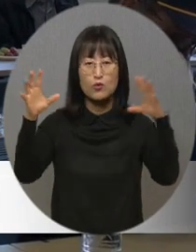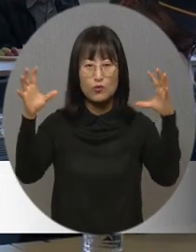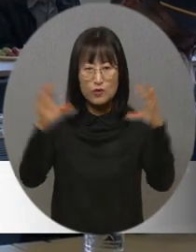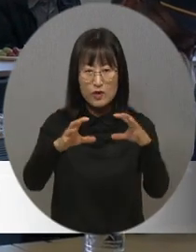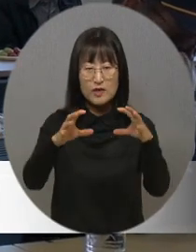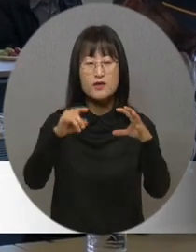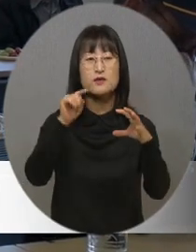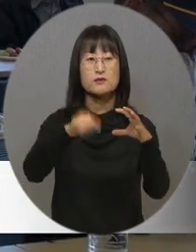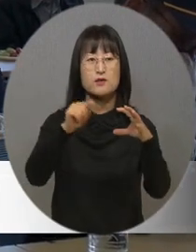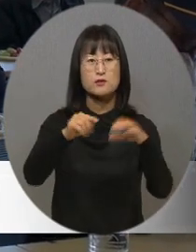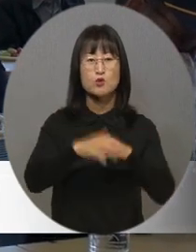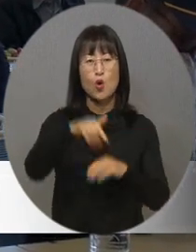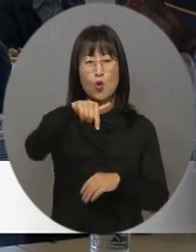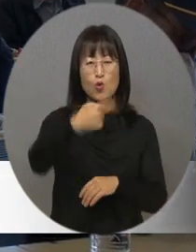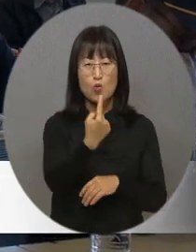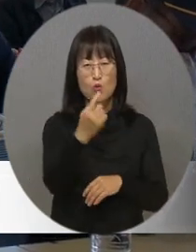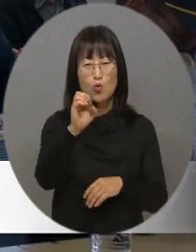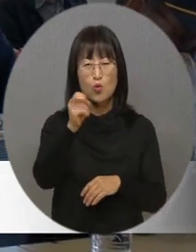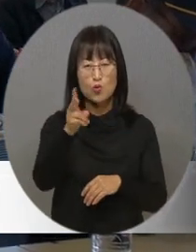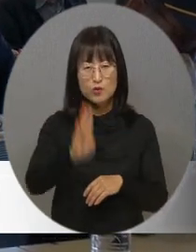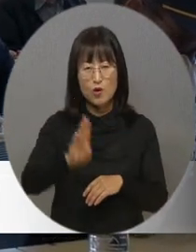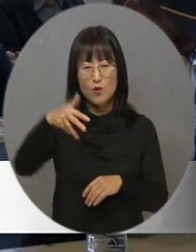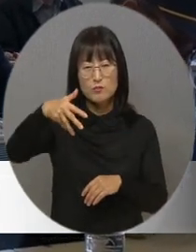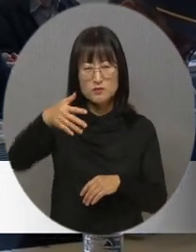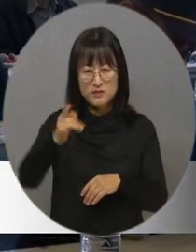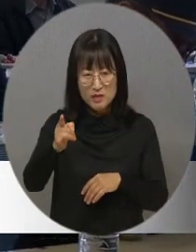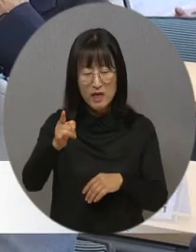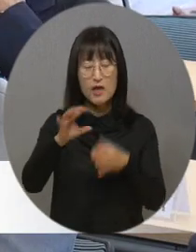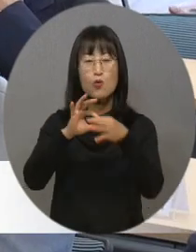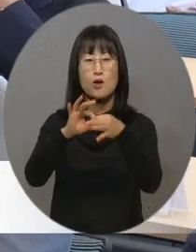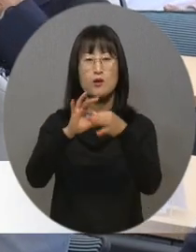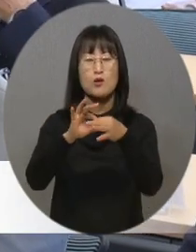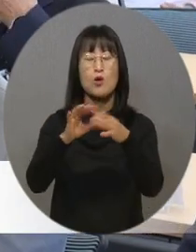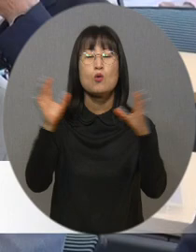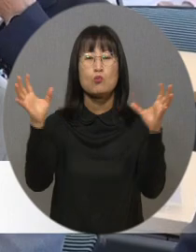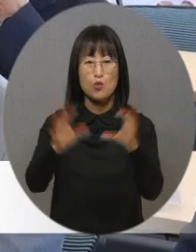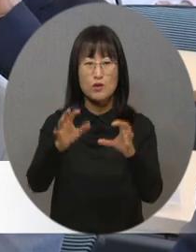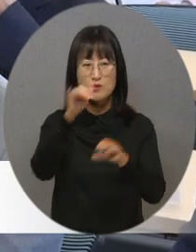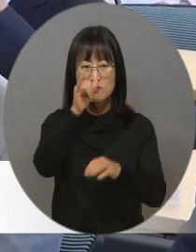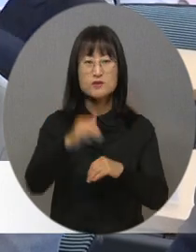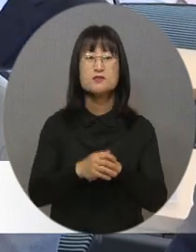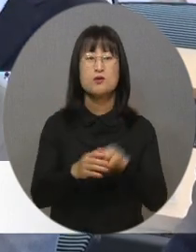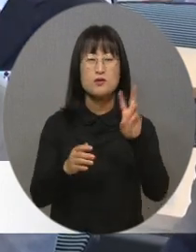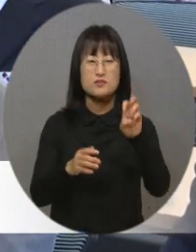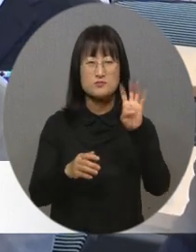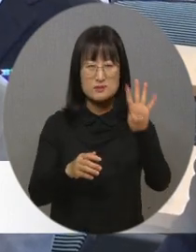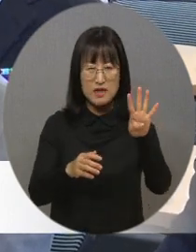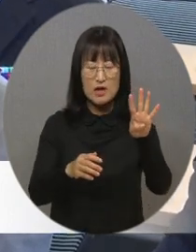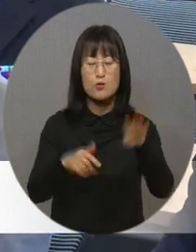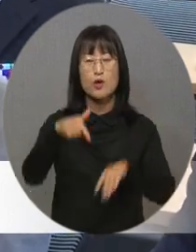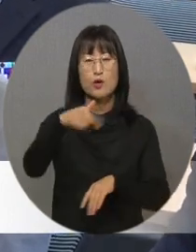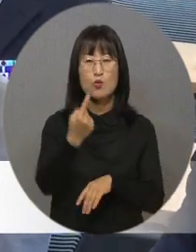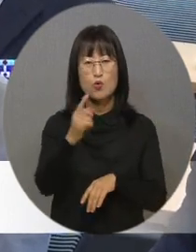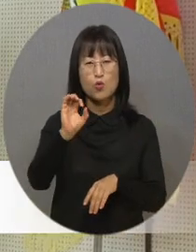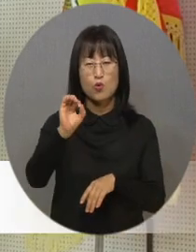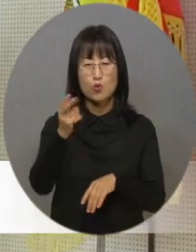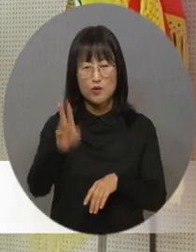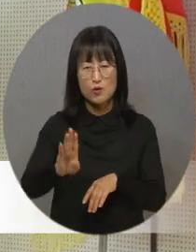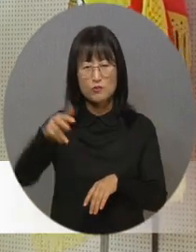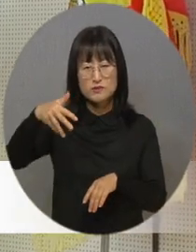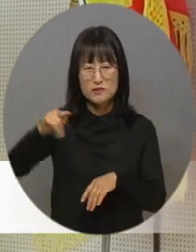고엽제 최영길 지회장과 회원 150명이 모인 가운데 제24회 고엽제 창립기념 행사가